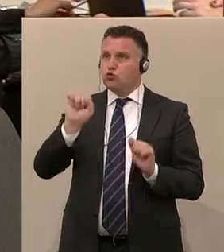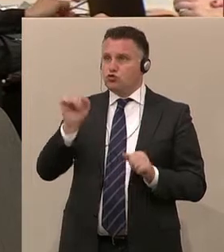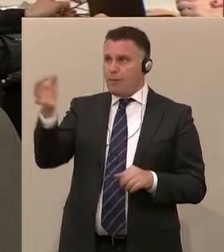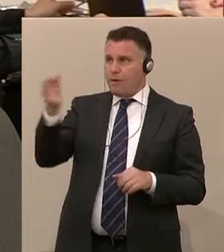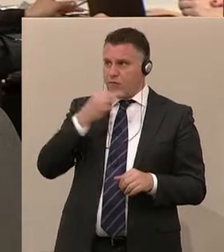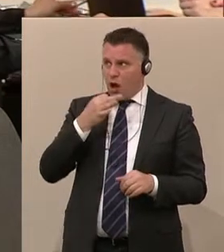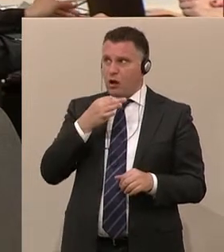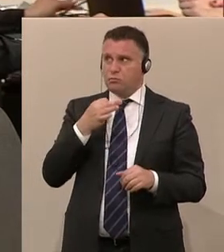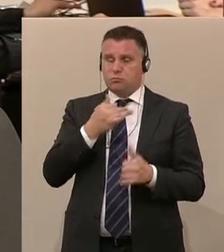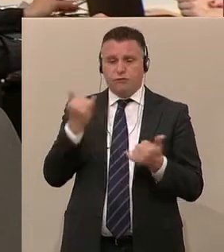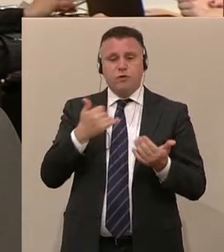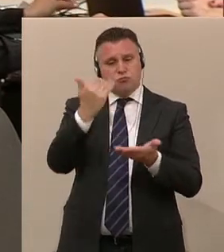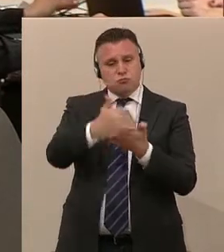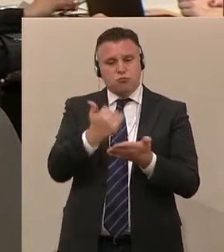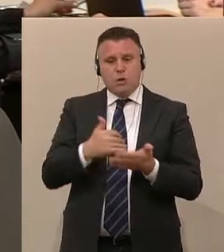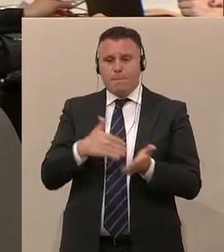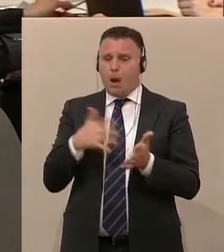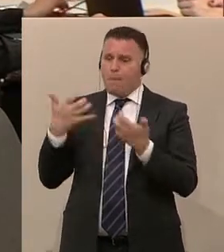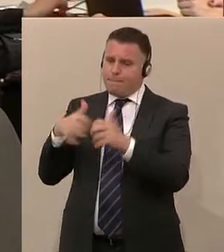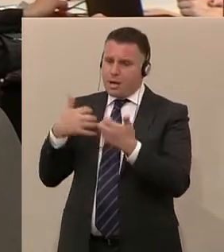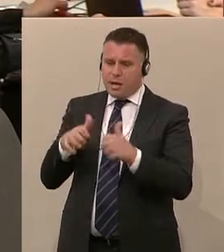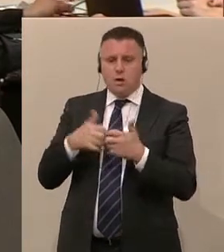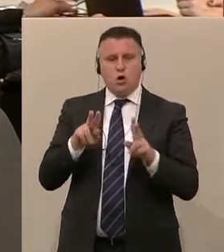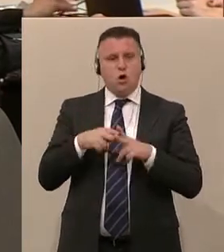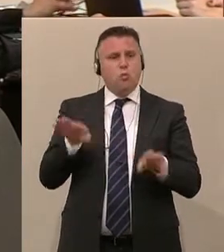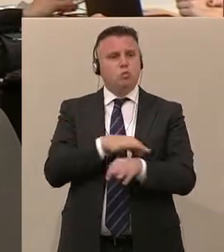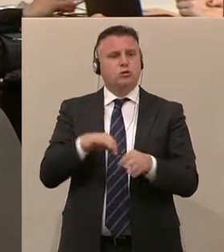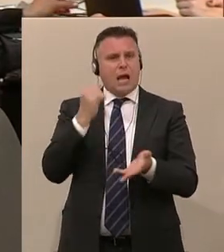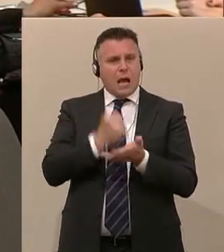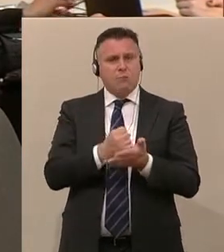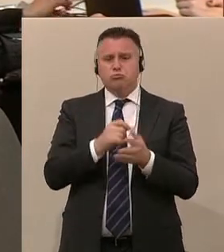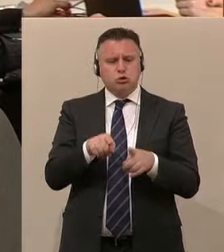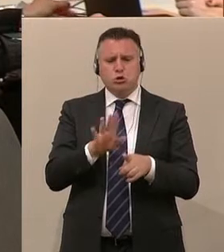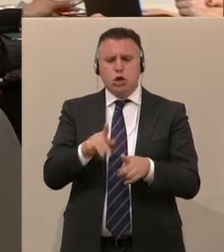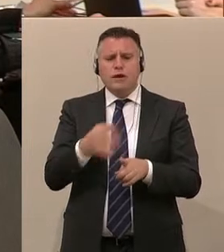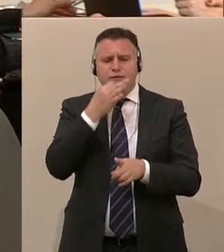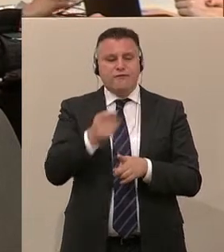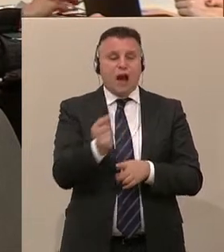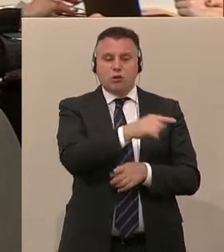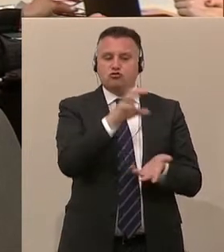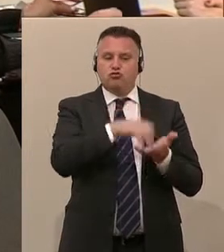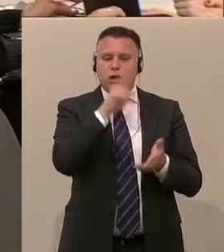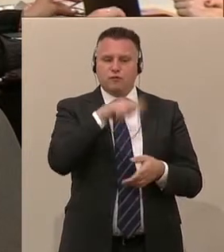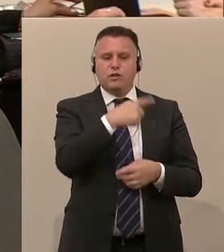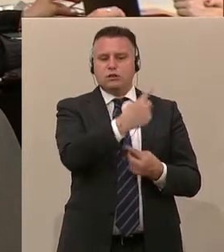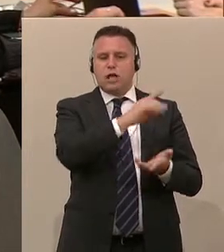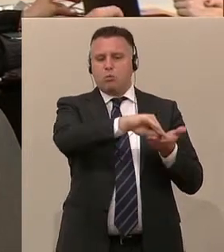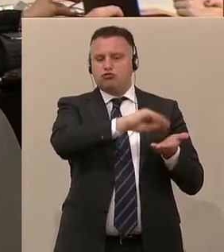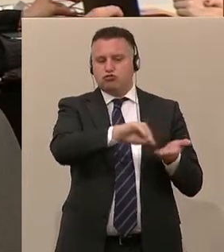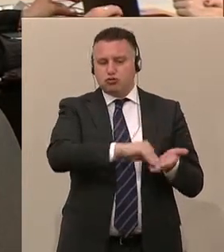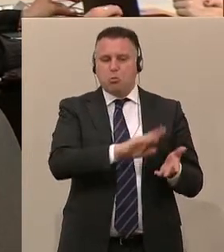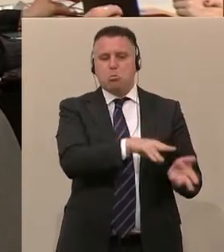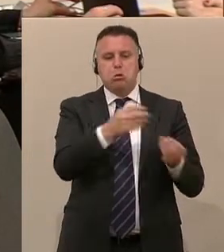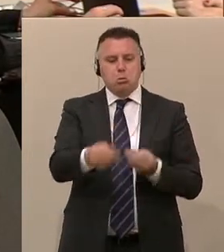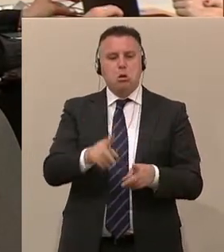einen Status-Report zu machen, beim Bundeskanzleramt ist dann die Stadt Wien gefragt worden. Die Stadt Wien hat eine Stellungnahme abgegeben und